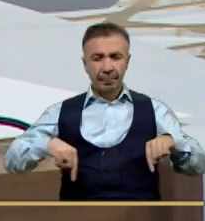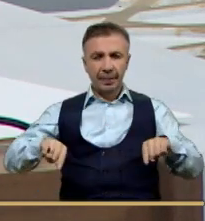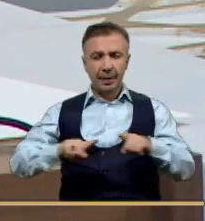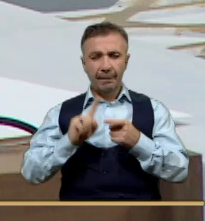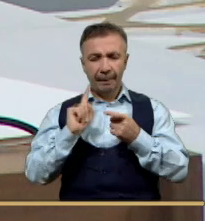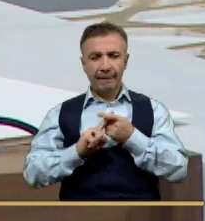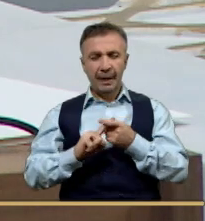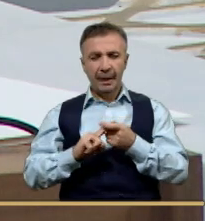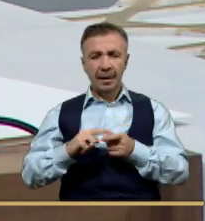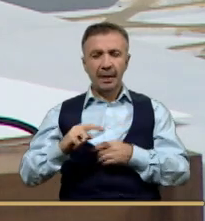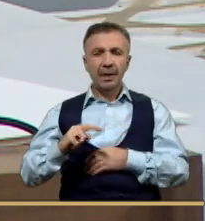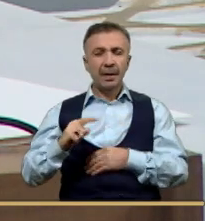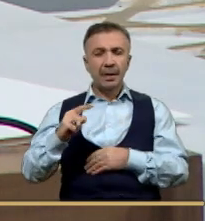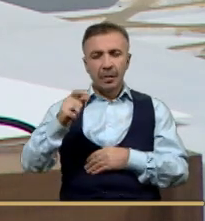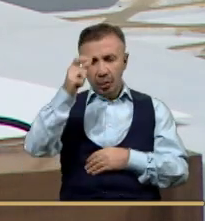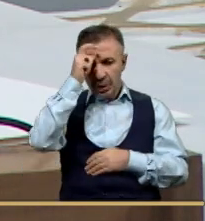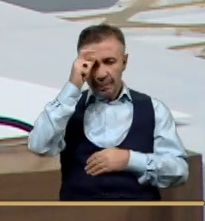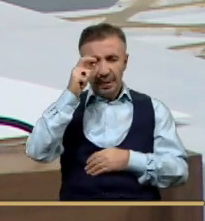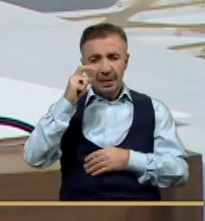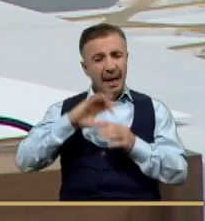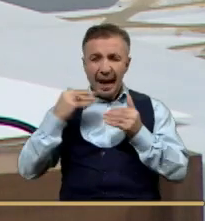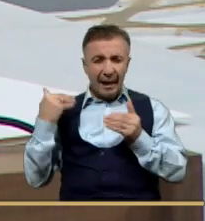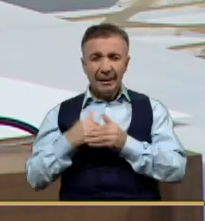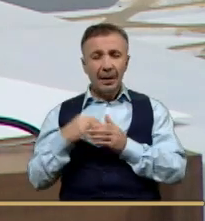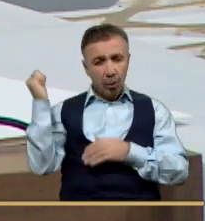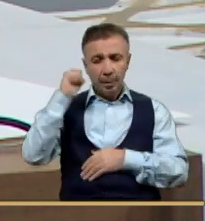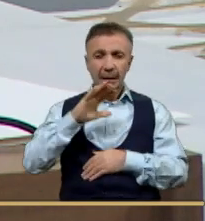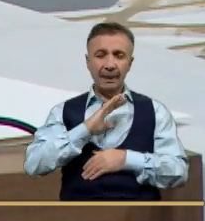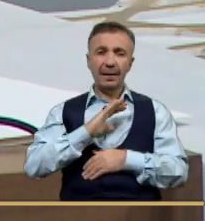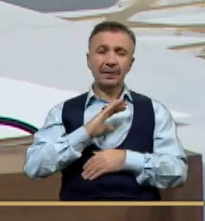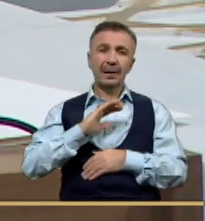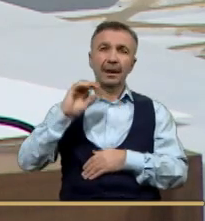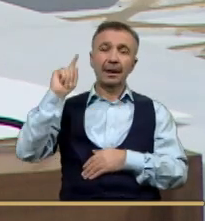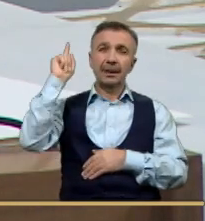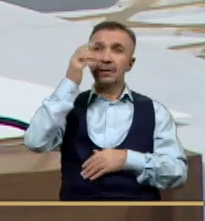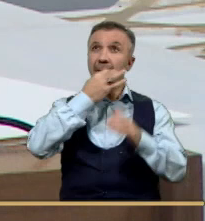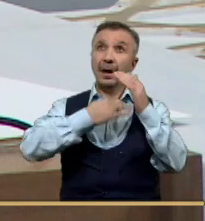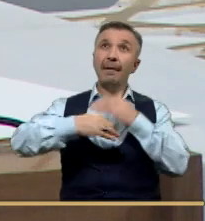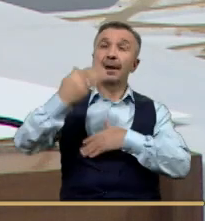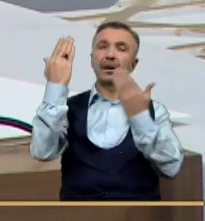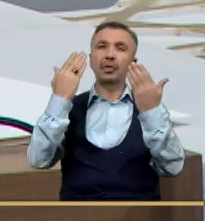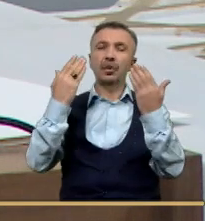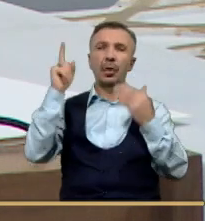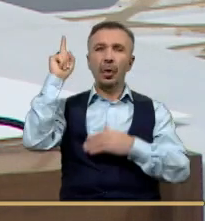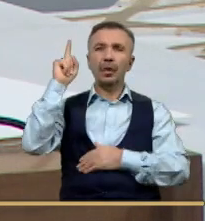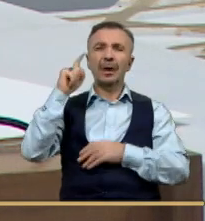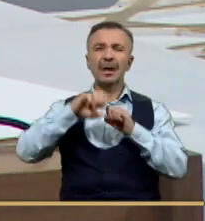kadar düşmanları varsa onları sana havale ediyoruz. Onların haklarından sen gel ya